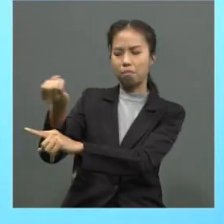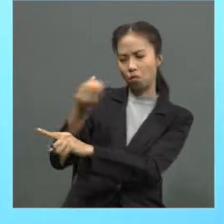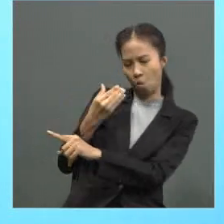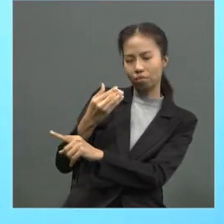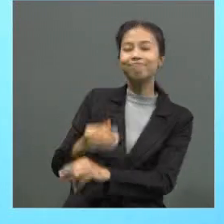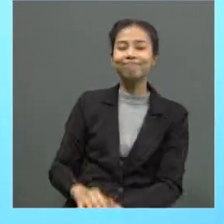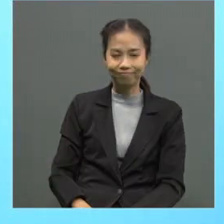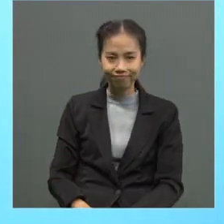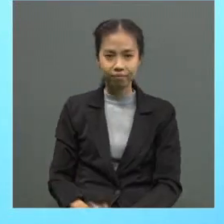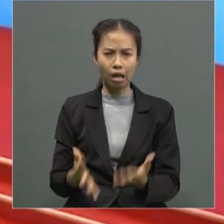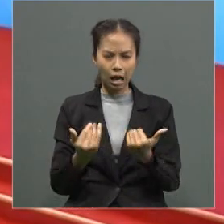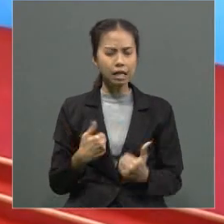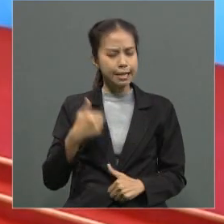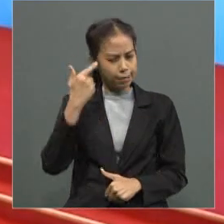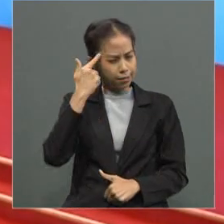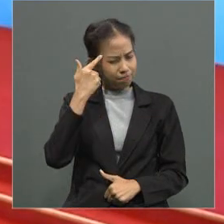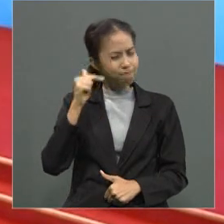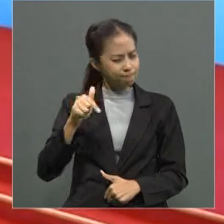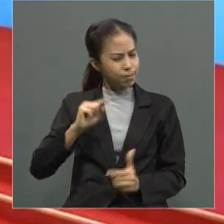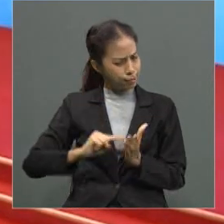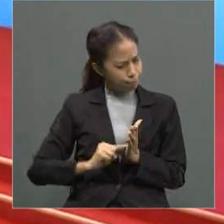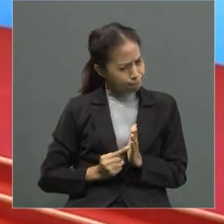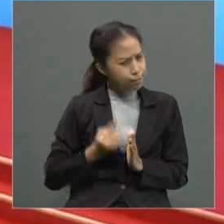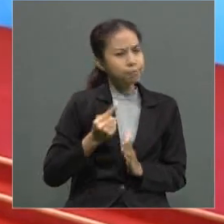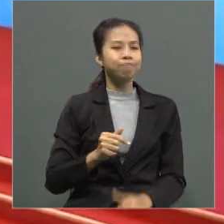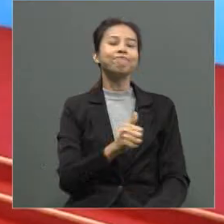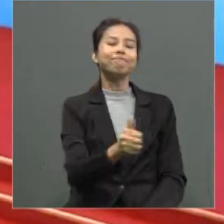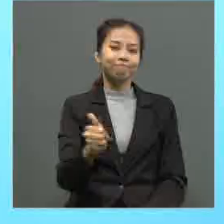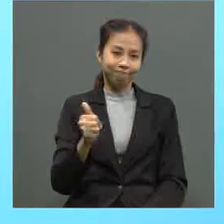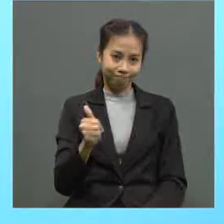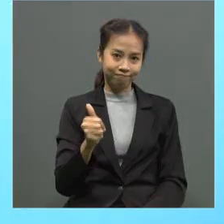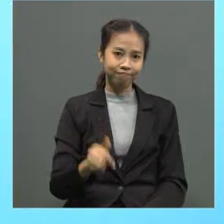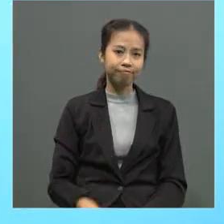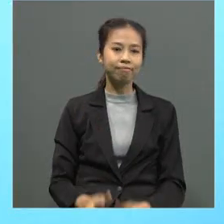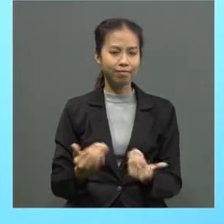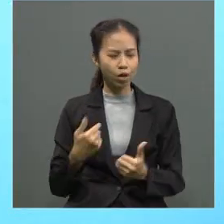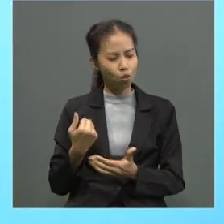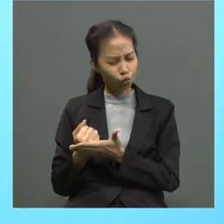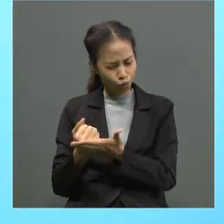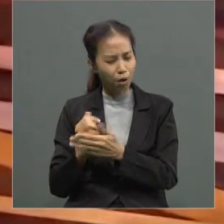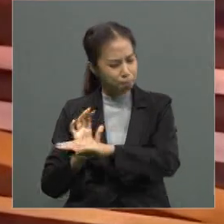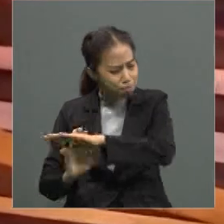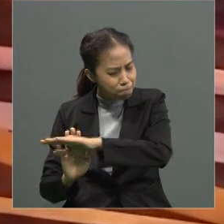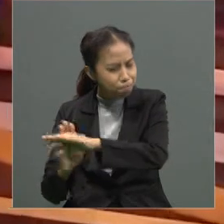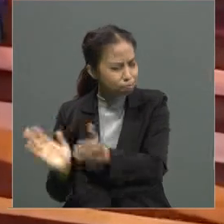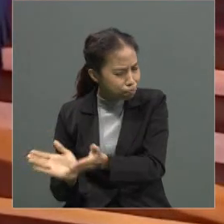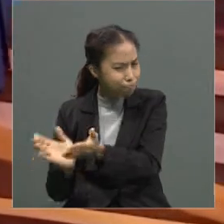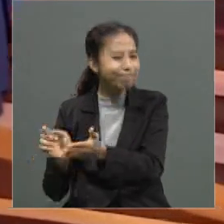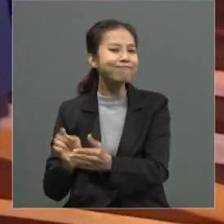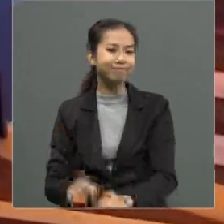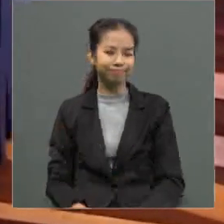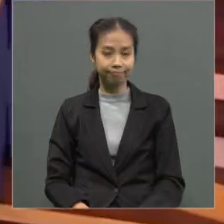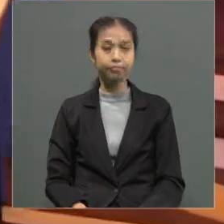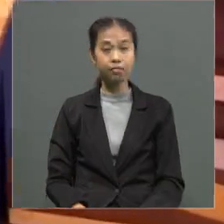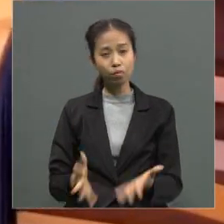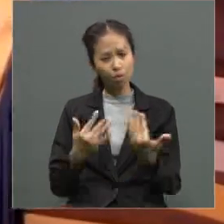เอาแบบนี้ก็แล้วกันเป็นจุดเริ่มต้นที่ดีแล้วกันนะคะในการขอวีซ่านั่นเองนะคะอท่านนกตามต่อหน่อยนะคอ่ะคือถือว่ามันเป็น